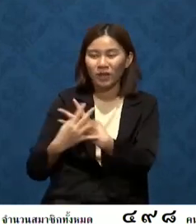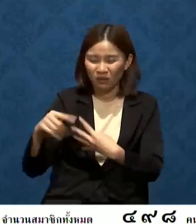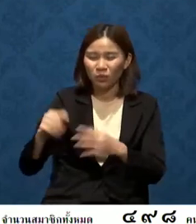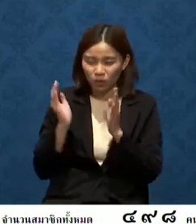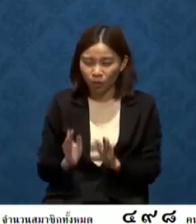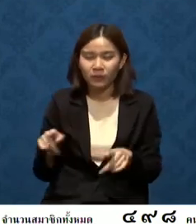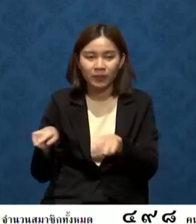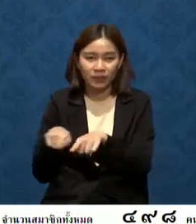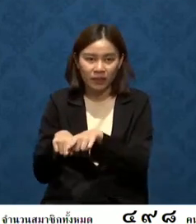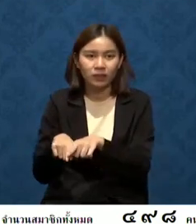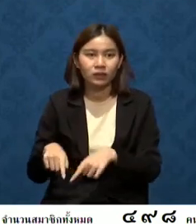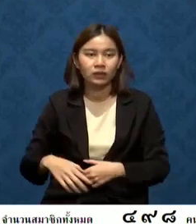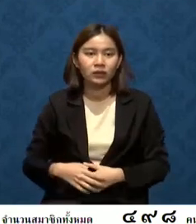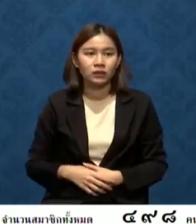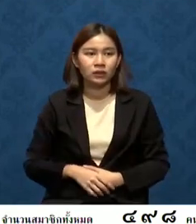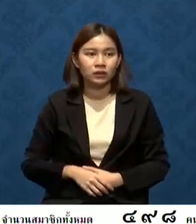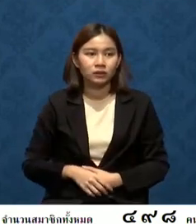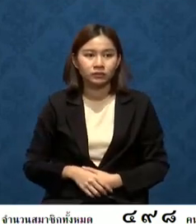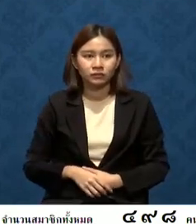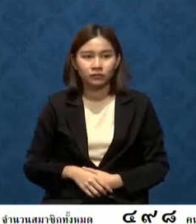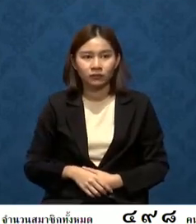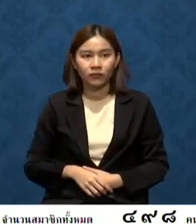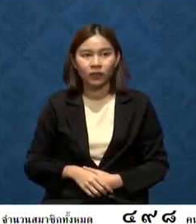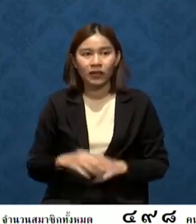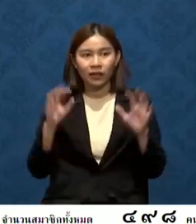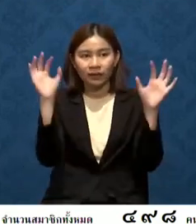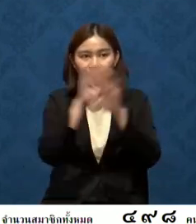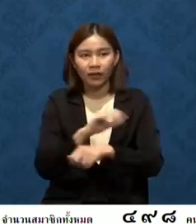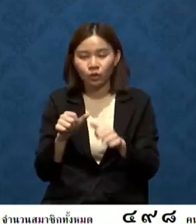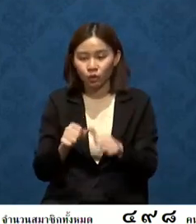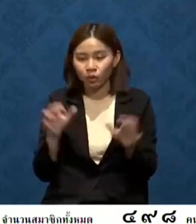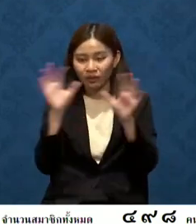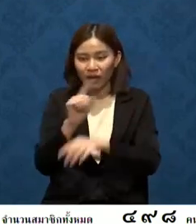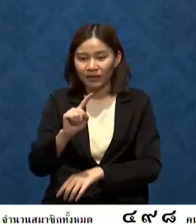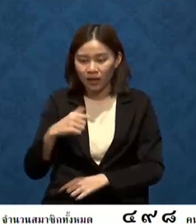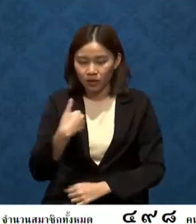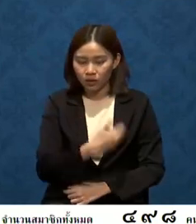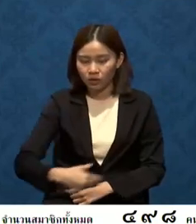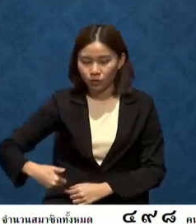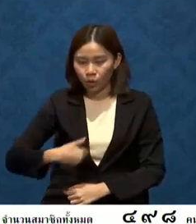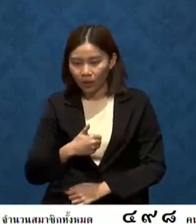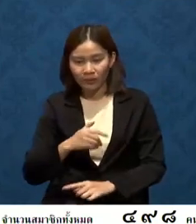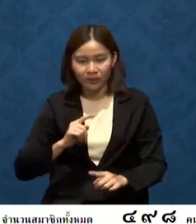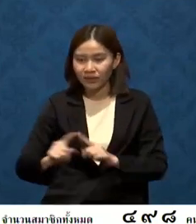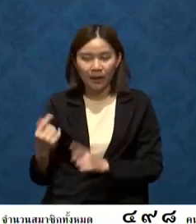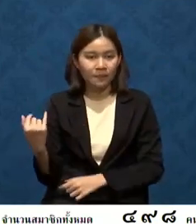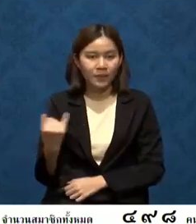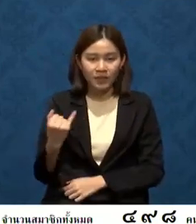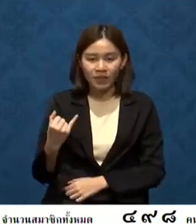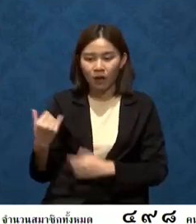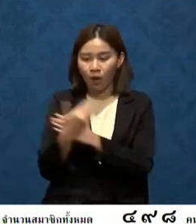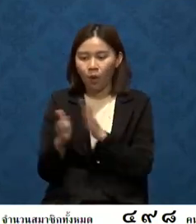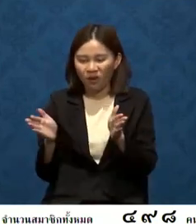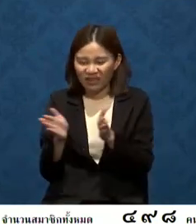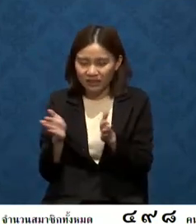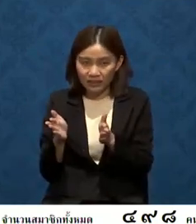ะทีนี้เราให้เขาอยู่ในลักษณะที่ไม่มีสุขภาพในตายสภาพที่คับแคบ